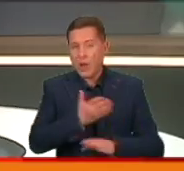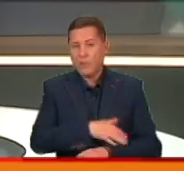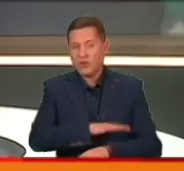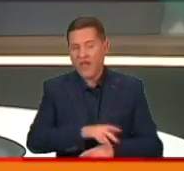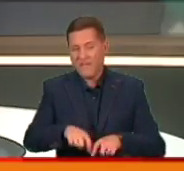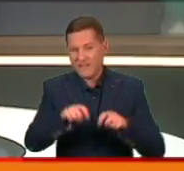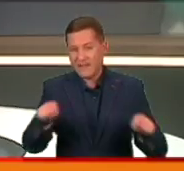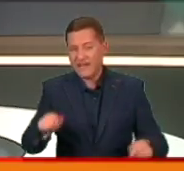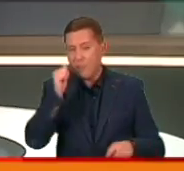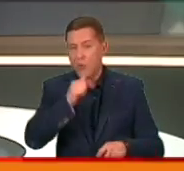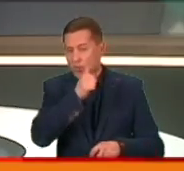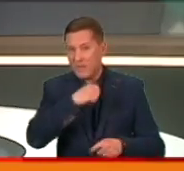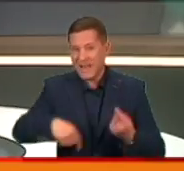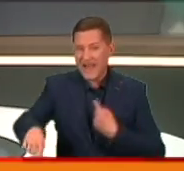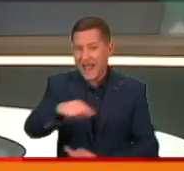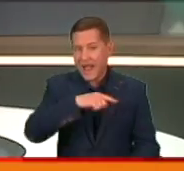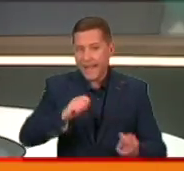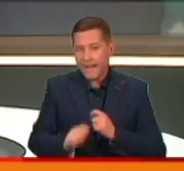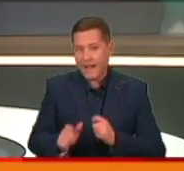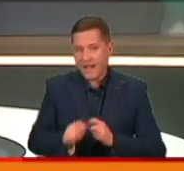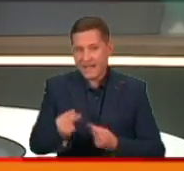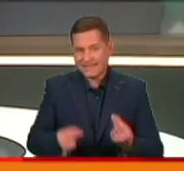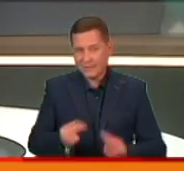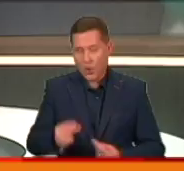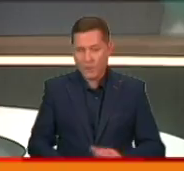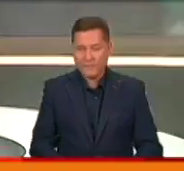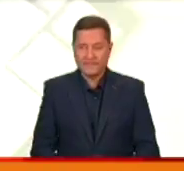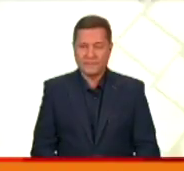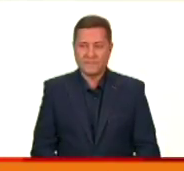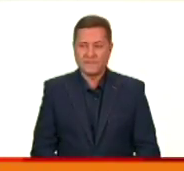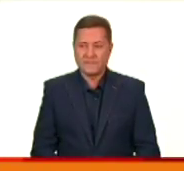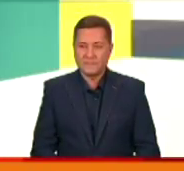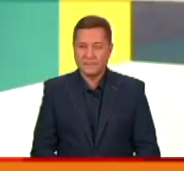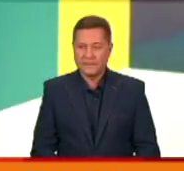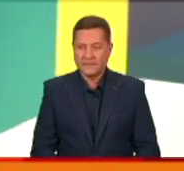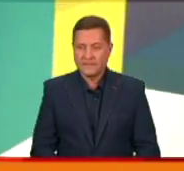відкрили підпільне казино. Про все розповів Анастасія Ячкаловій.